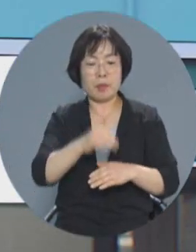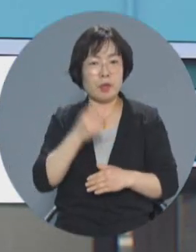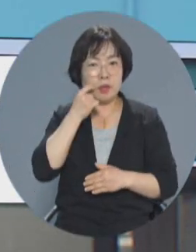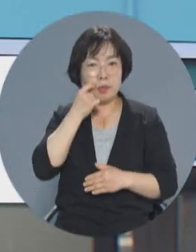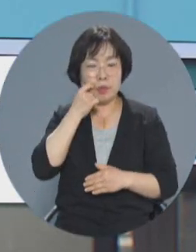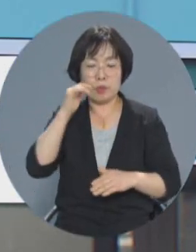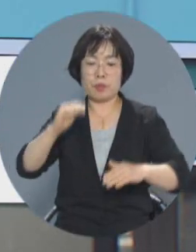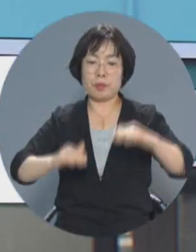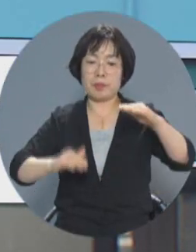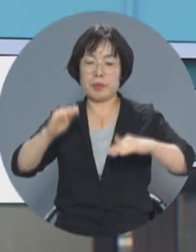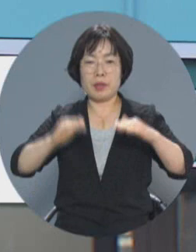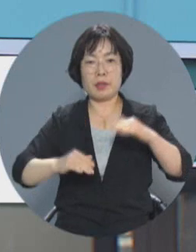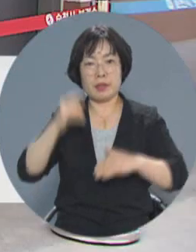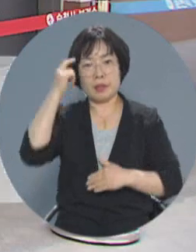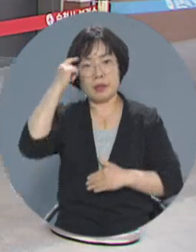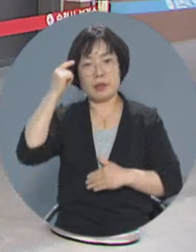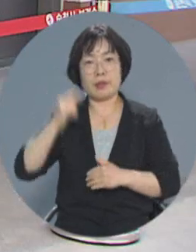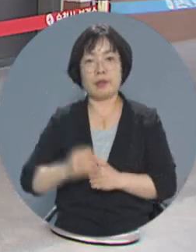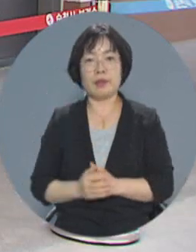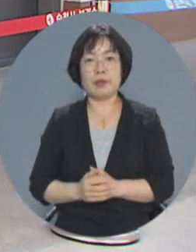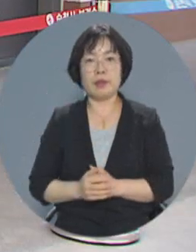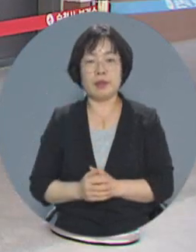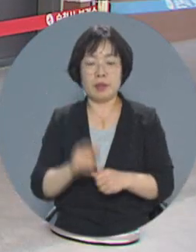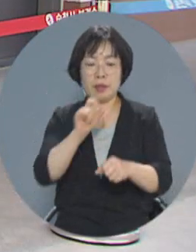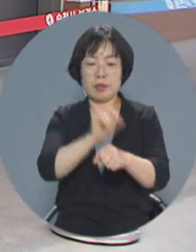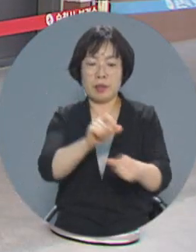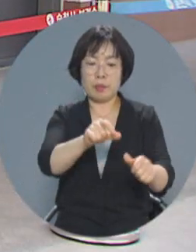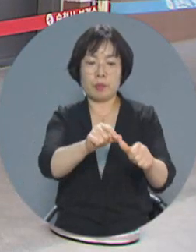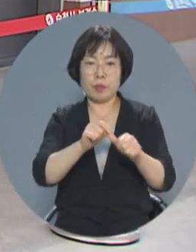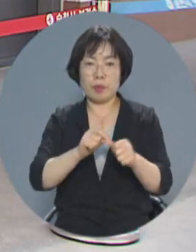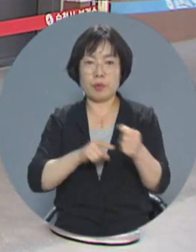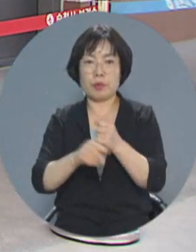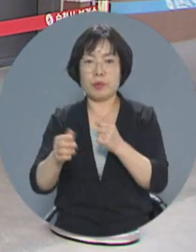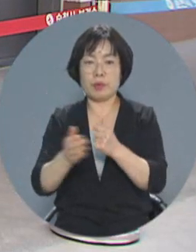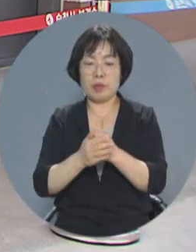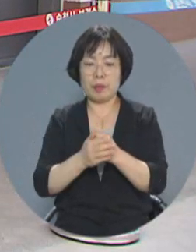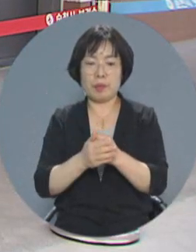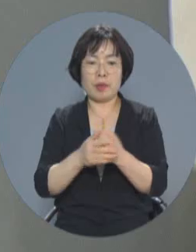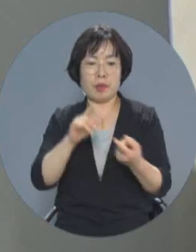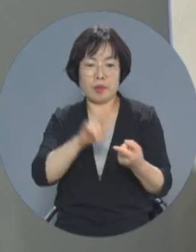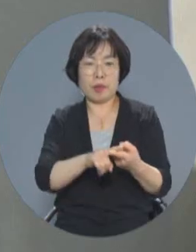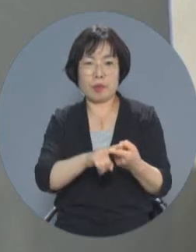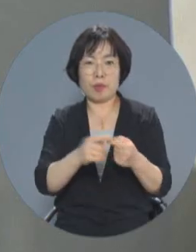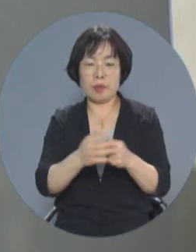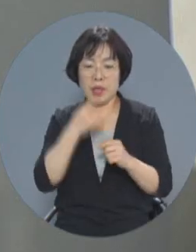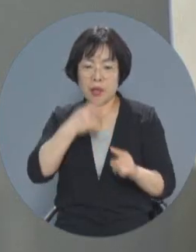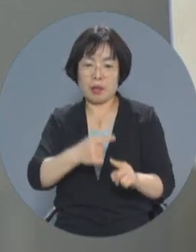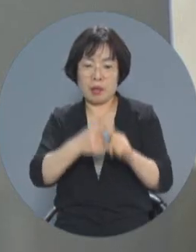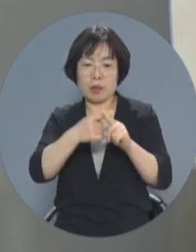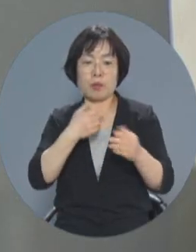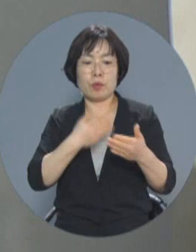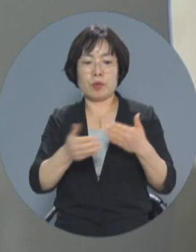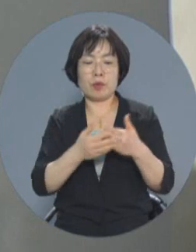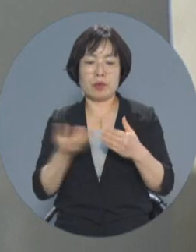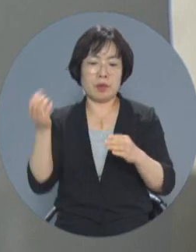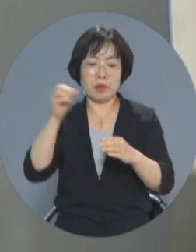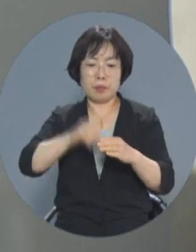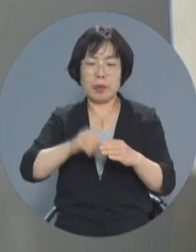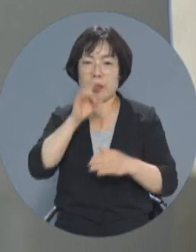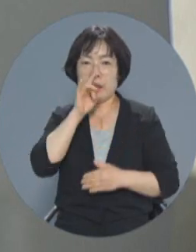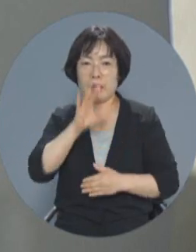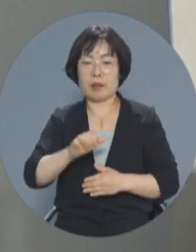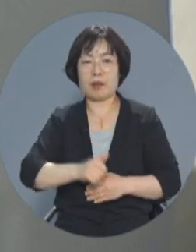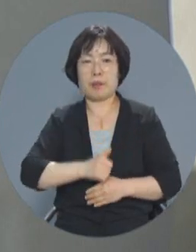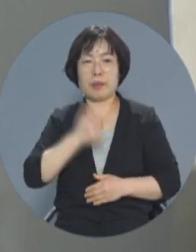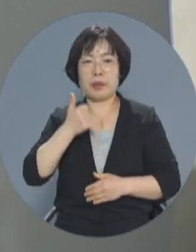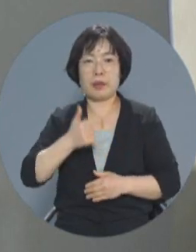현실이 불평등하다고 생각합니다. 또 사무직으로 뽑혔다는 이유로 의료 업무를 하고 있지만 간호사 경력이 인정되지 않는다며